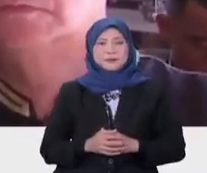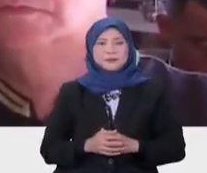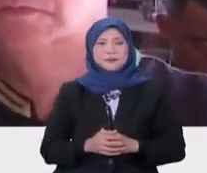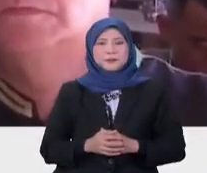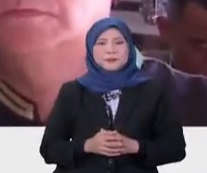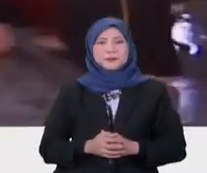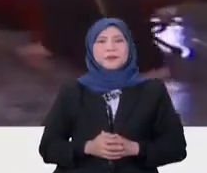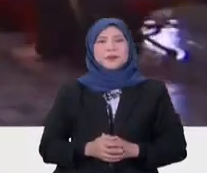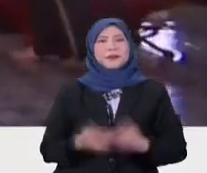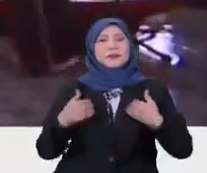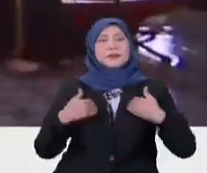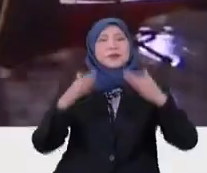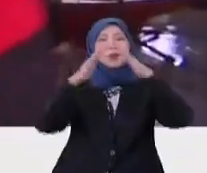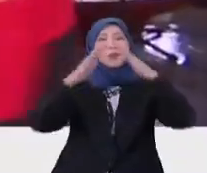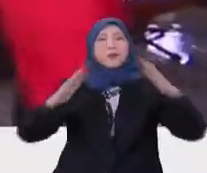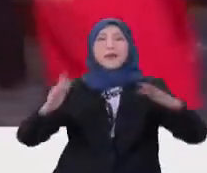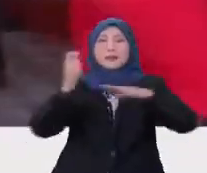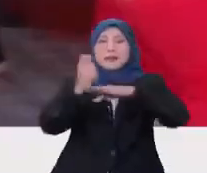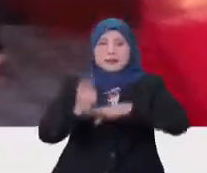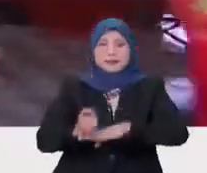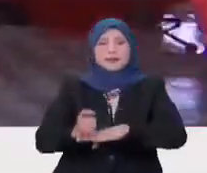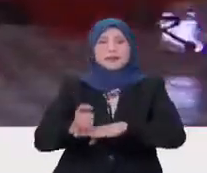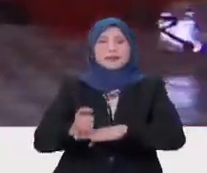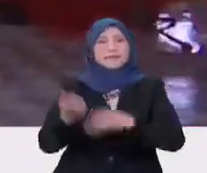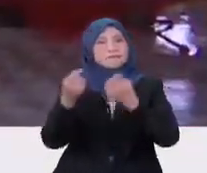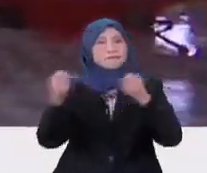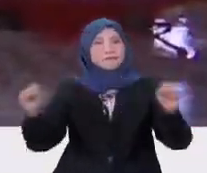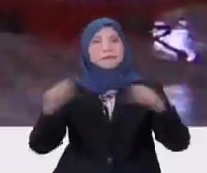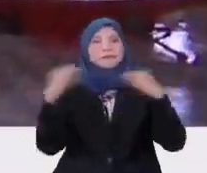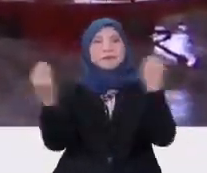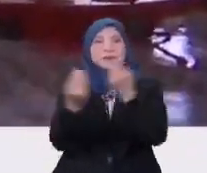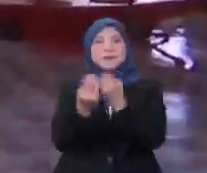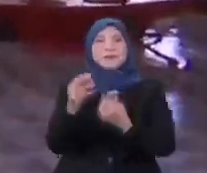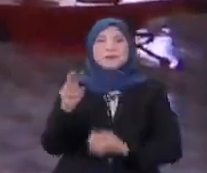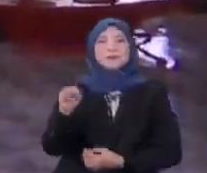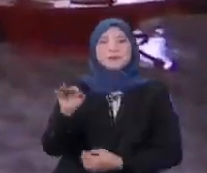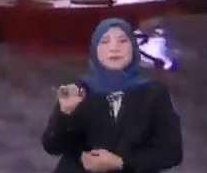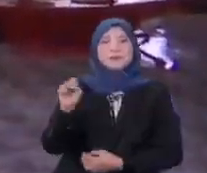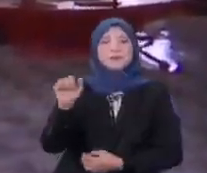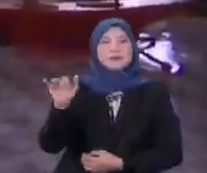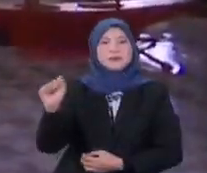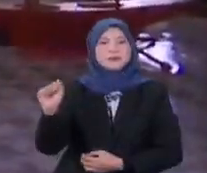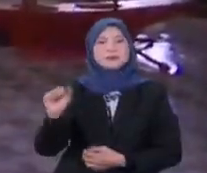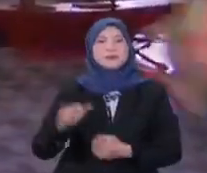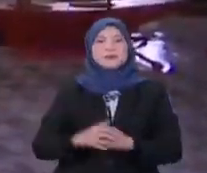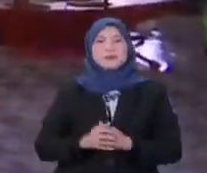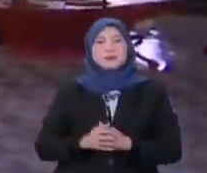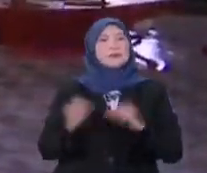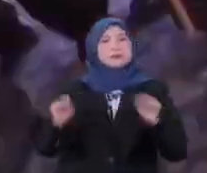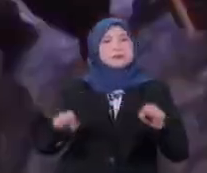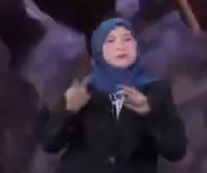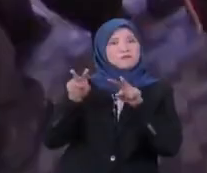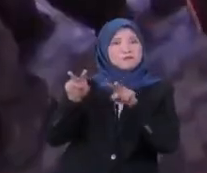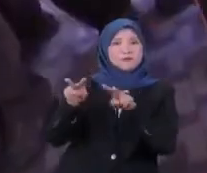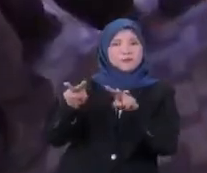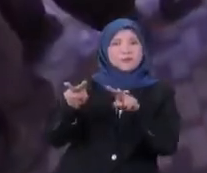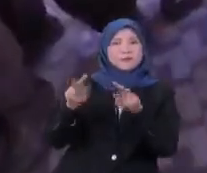dengan suasana rumah tradisi masyarakat Bisaya yang secara terdekatnya kita dapat